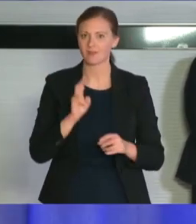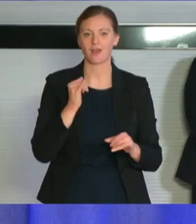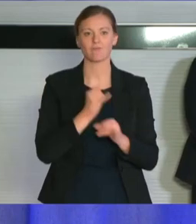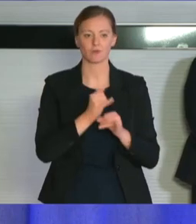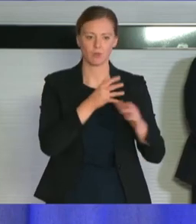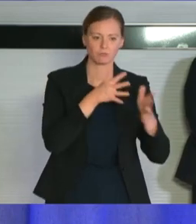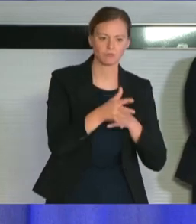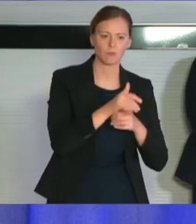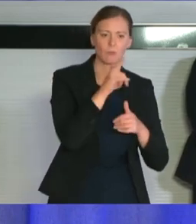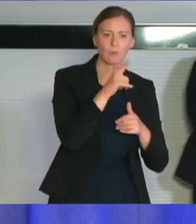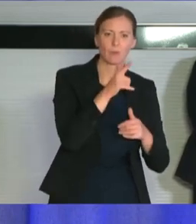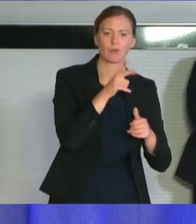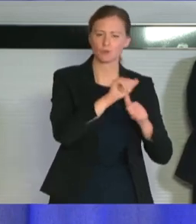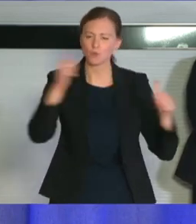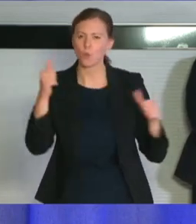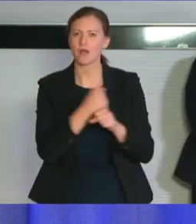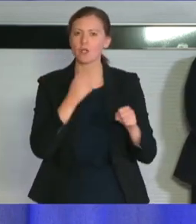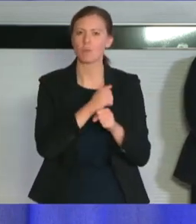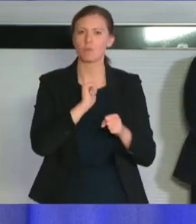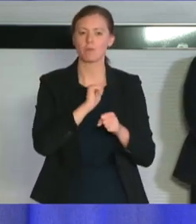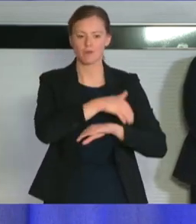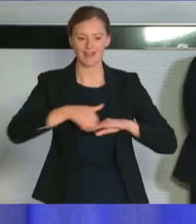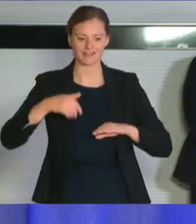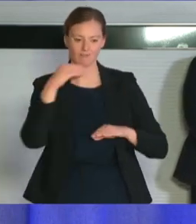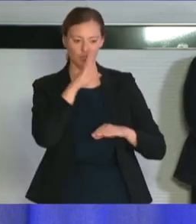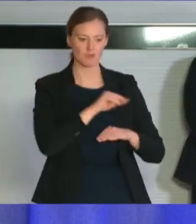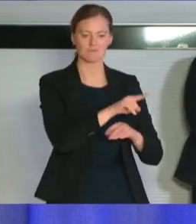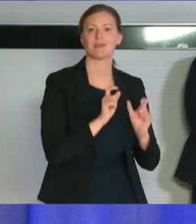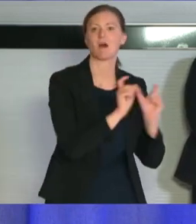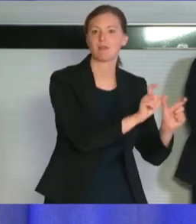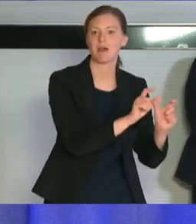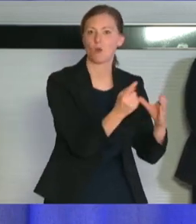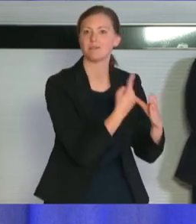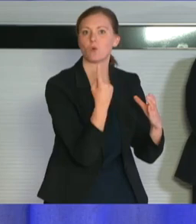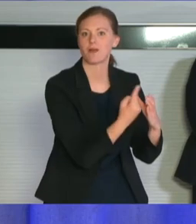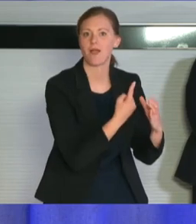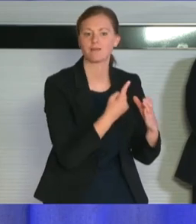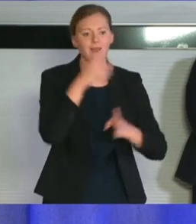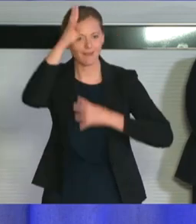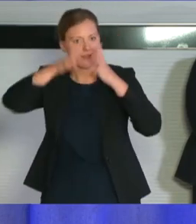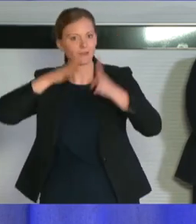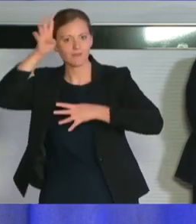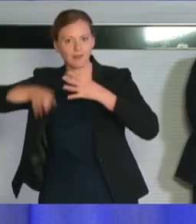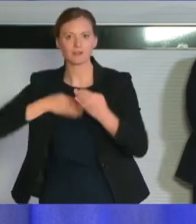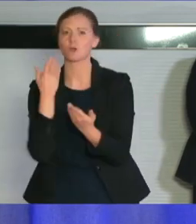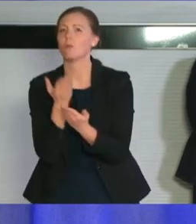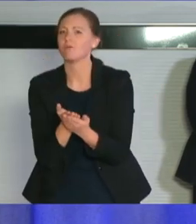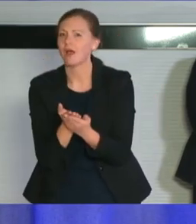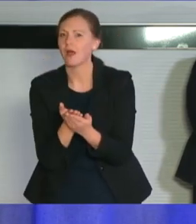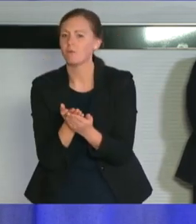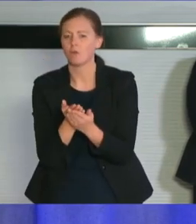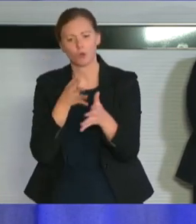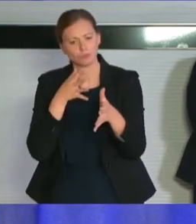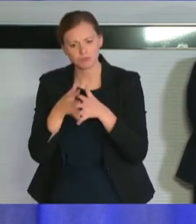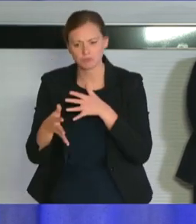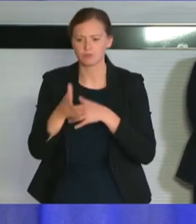for eksempel er i karantene eller er isolerte. Kreativiteten som utvises, om det er for å holde en barnebursdag